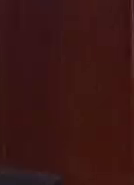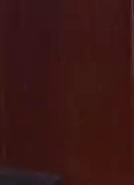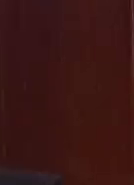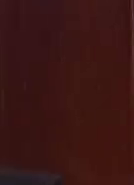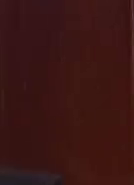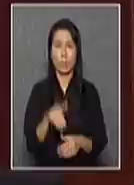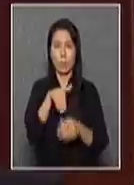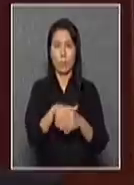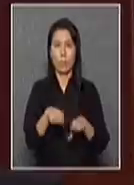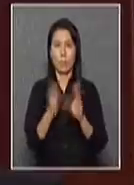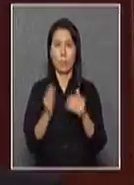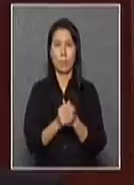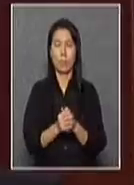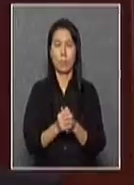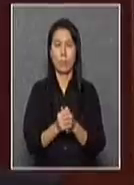開始表決。